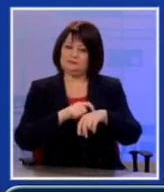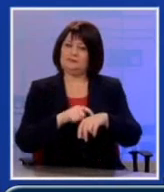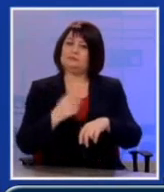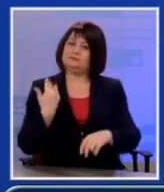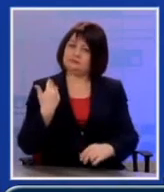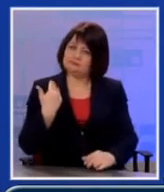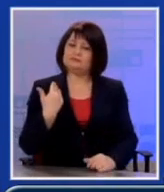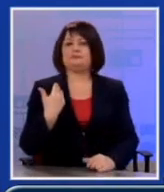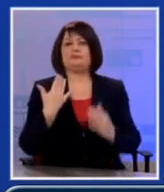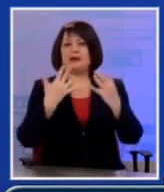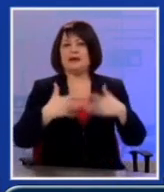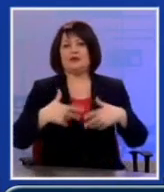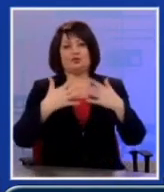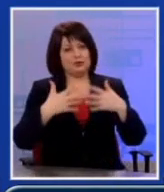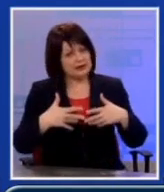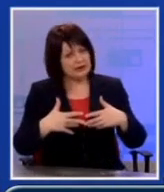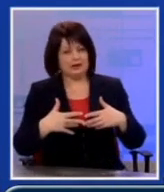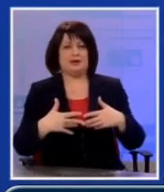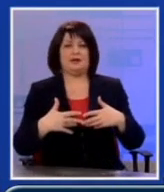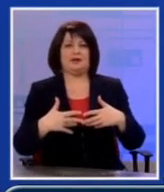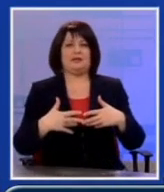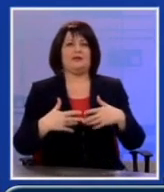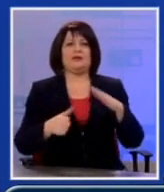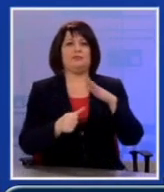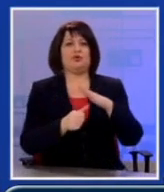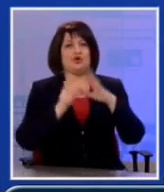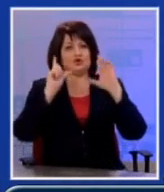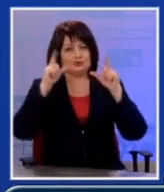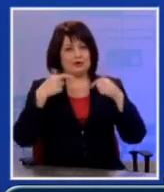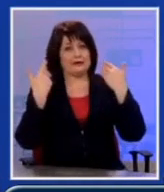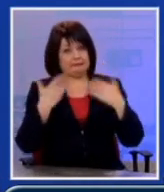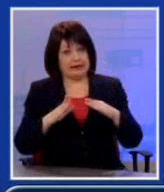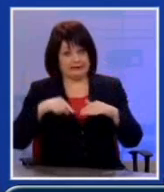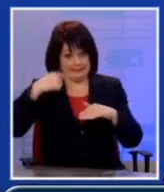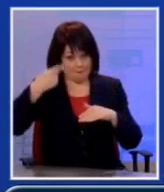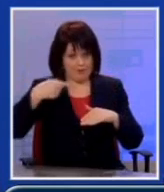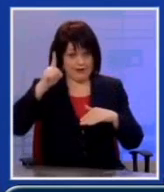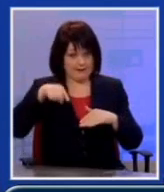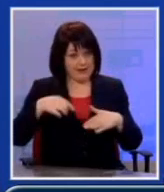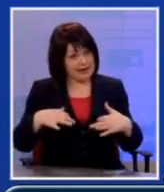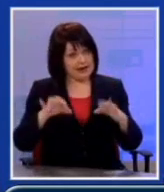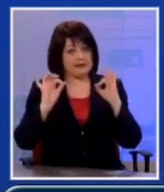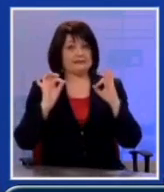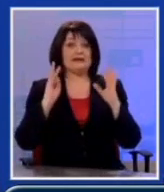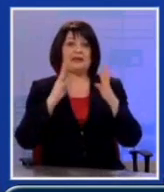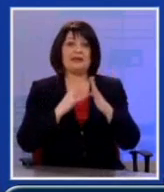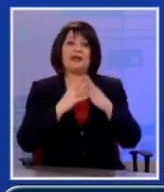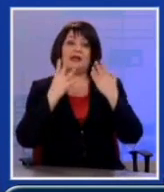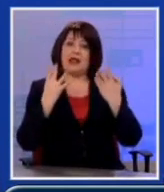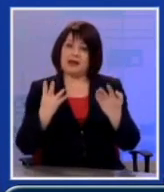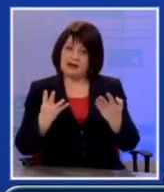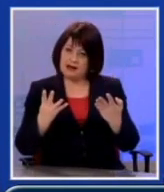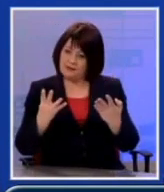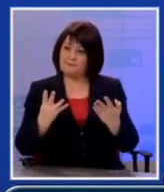επομένη της λειτουργίας, από την επομένη της εκλογής του Πρόεδρου της Δημοκρατίας. Από την 19η